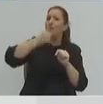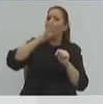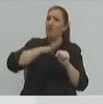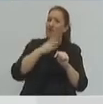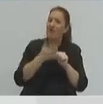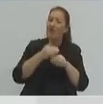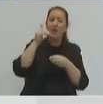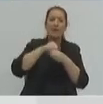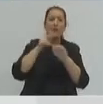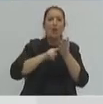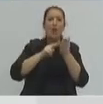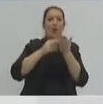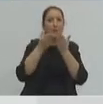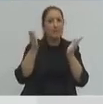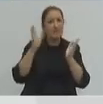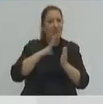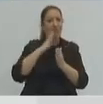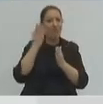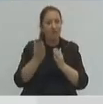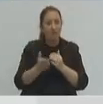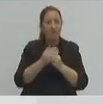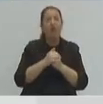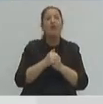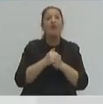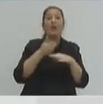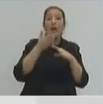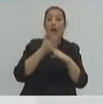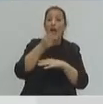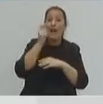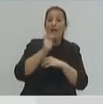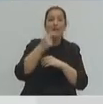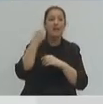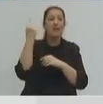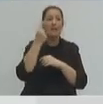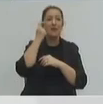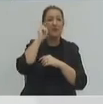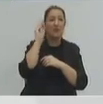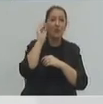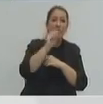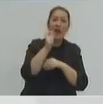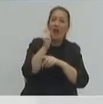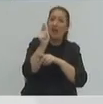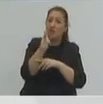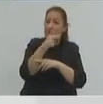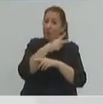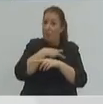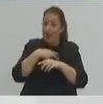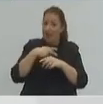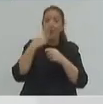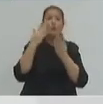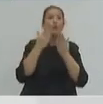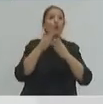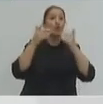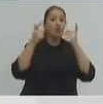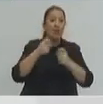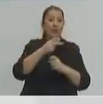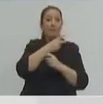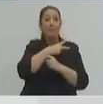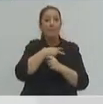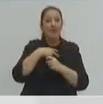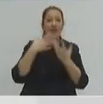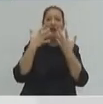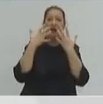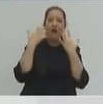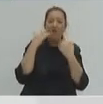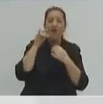meclis üyelerimiz var. Esasında bir öz eleştiri yaparsak ne ilçe belediyeleri ne büyükşehir belediyesi